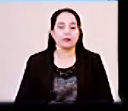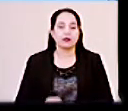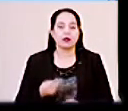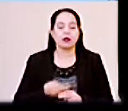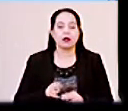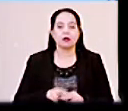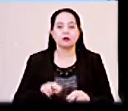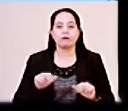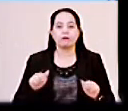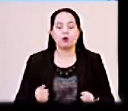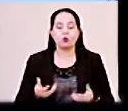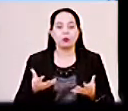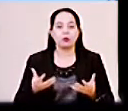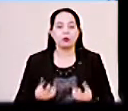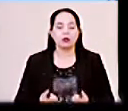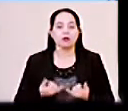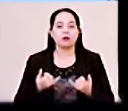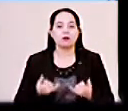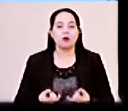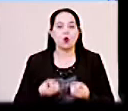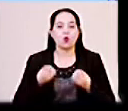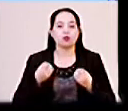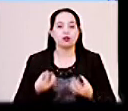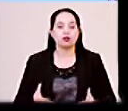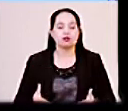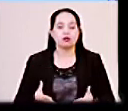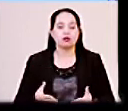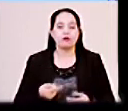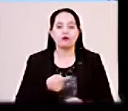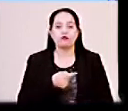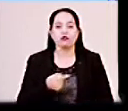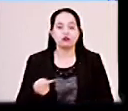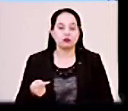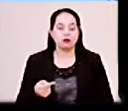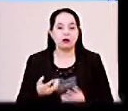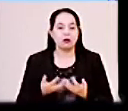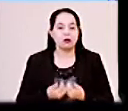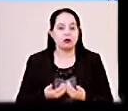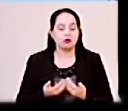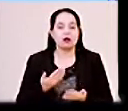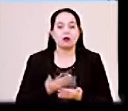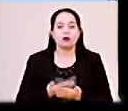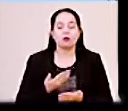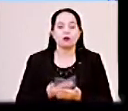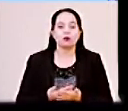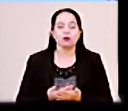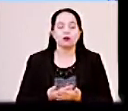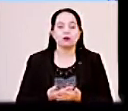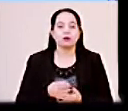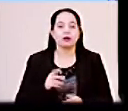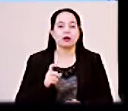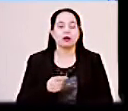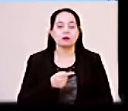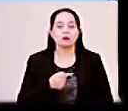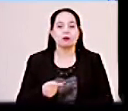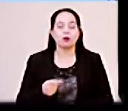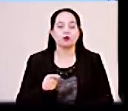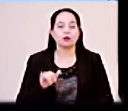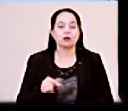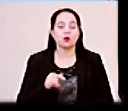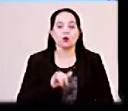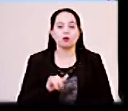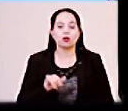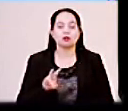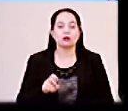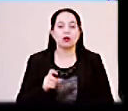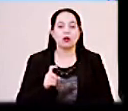Эта формула применяется для упрощения вычисления. Допустим, x минус y умножается